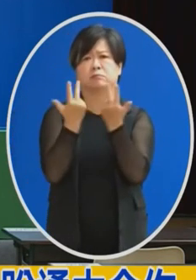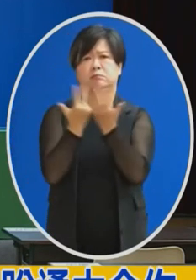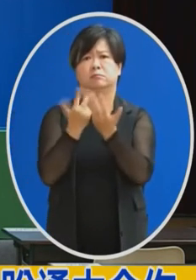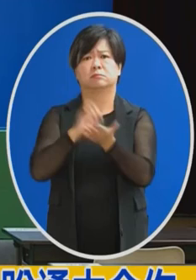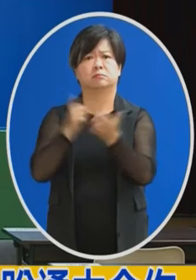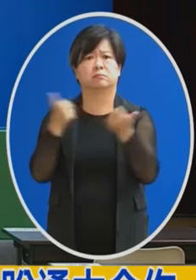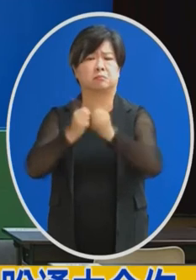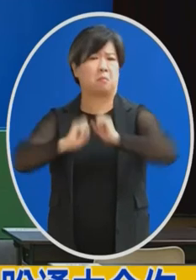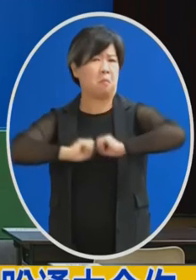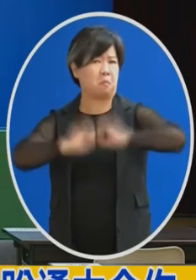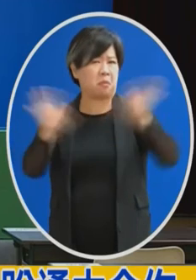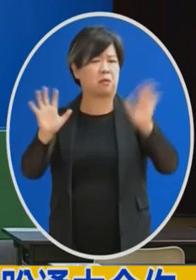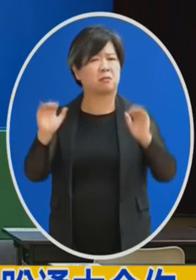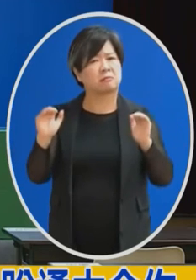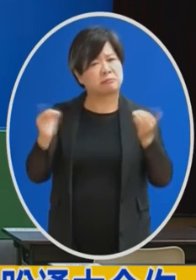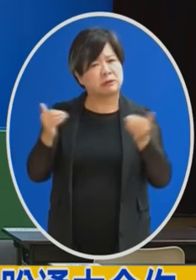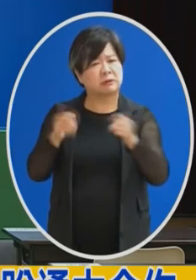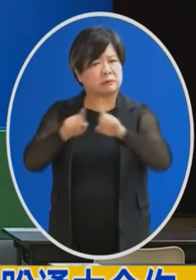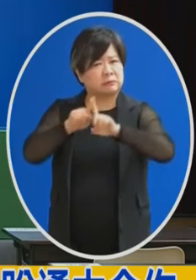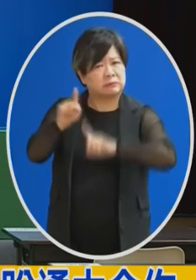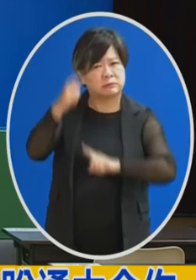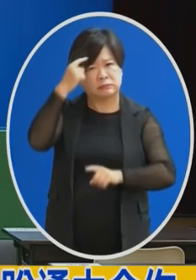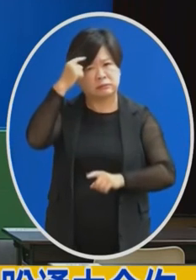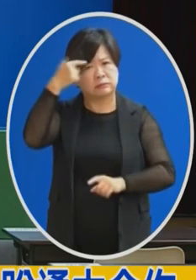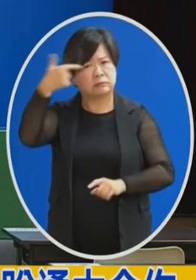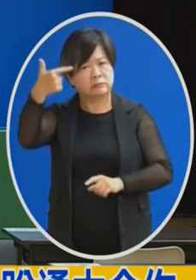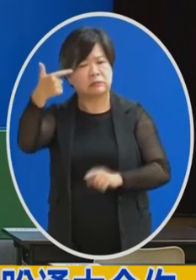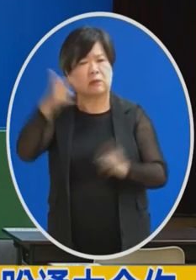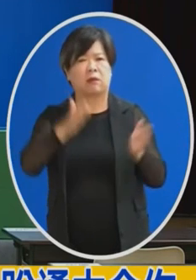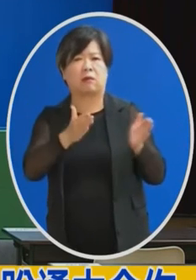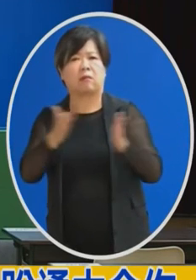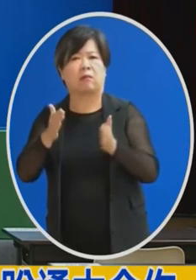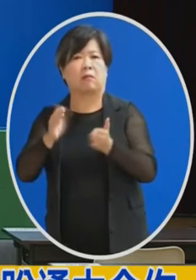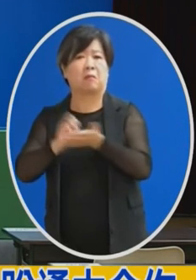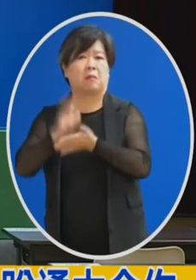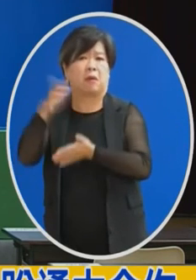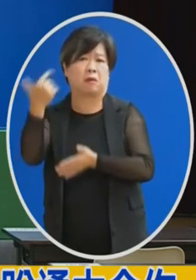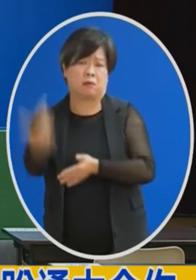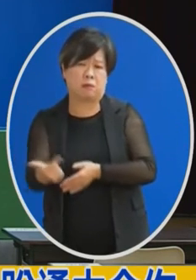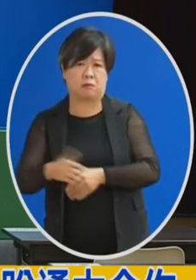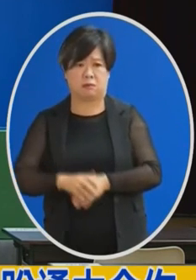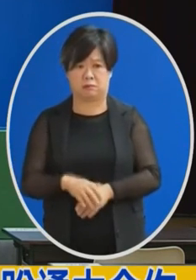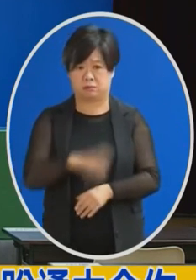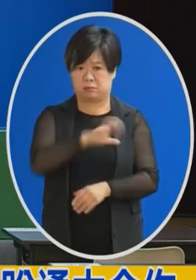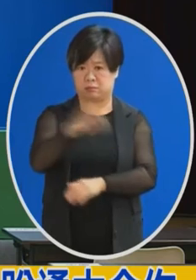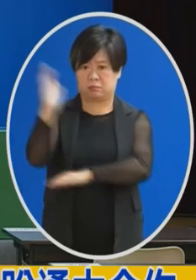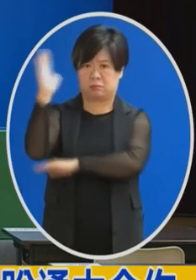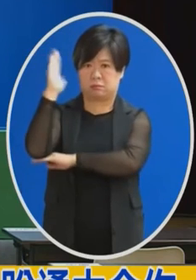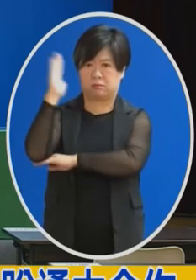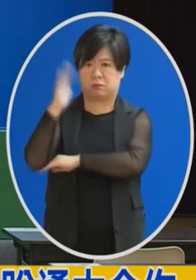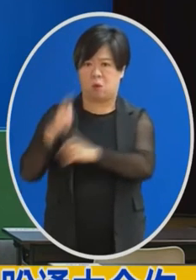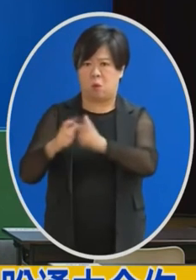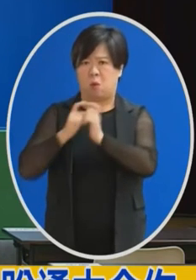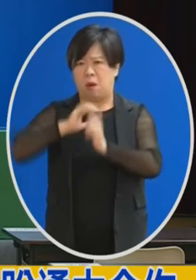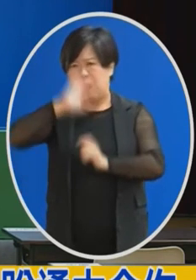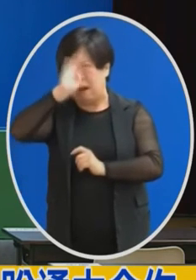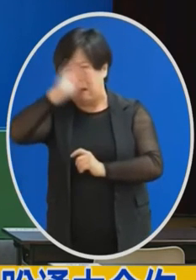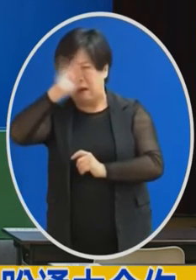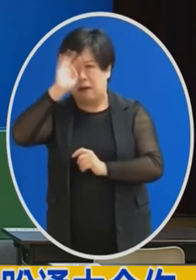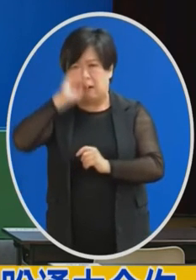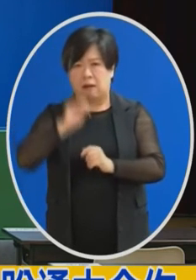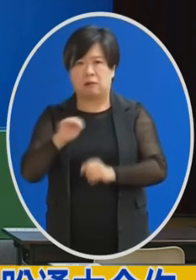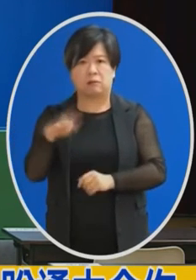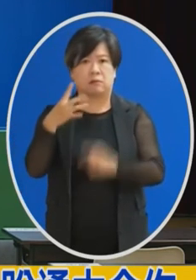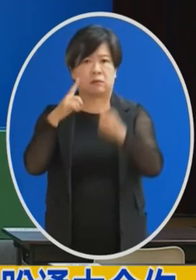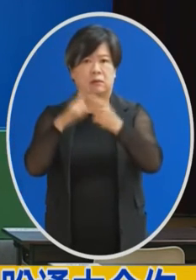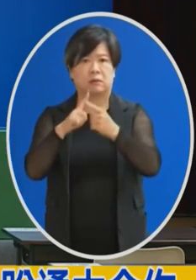们是说他们最迟有落差到6天的时间，那这个意思是说现在地方政府要回推去找这400人